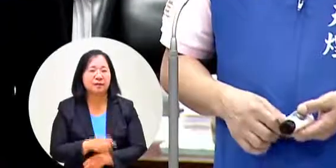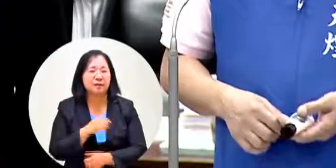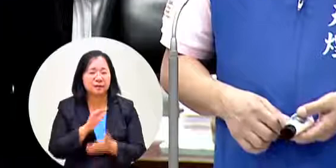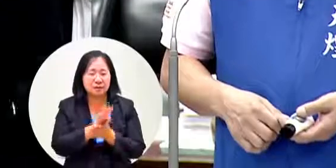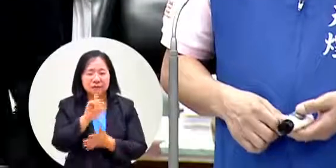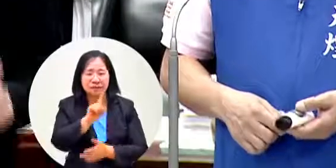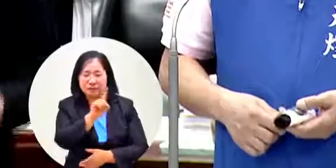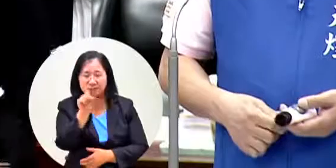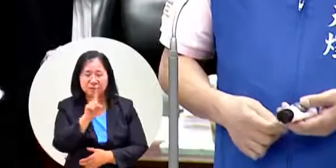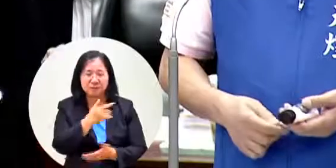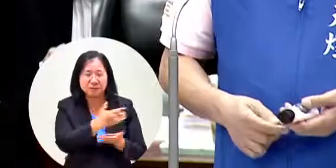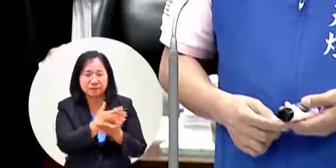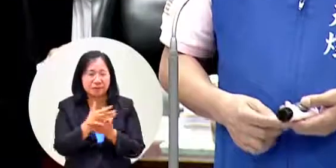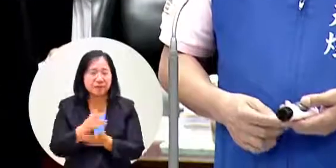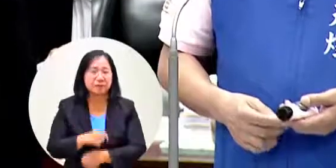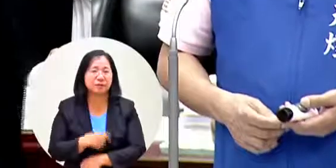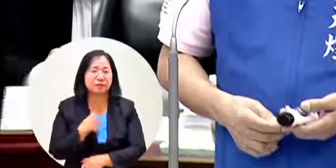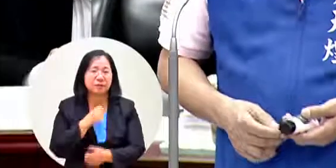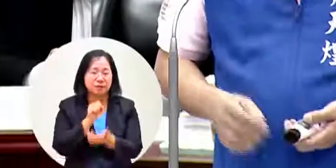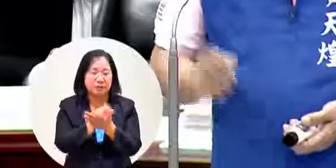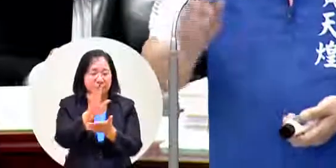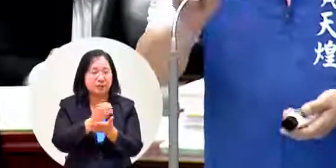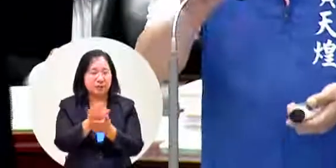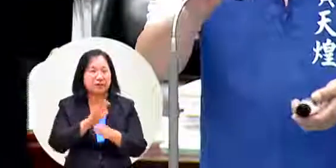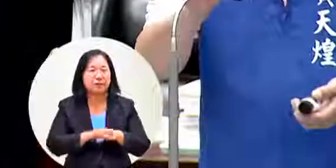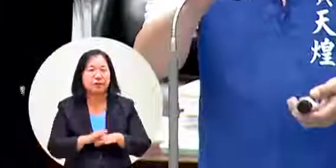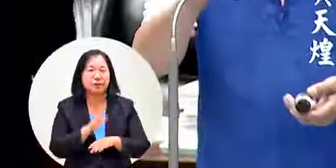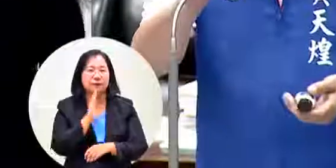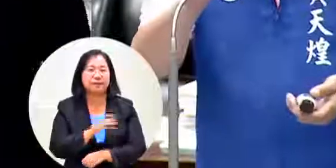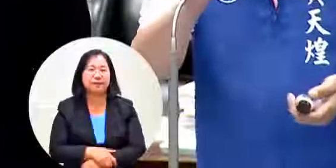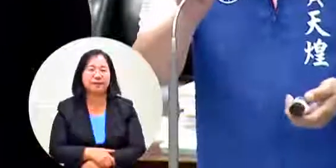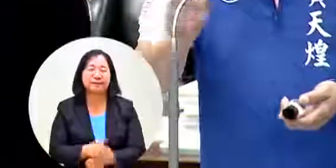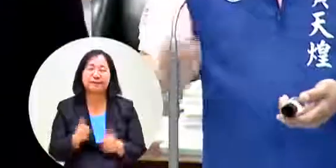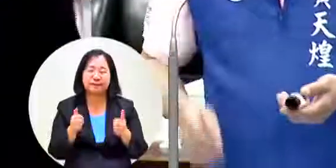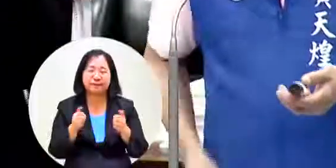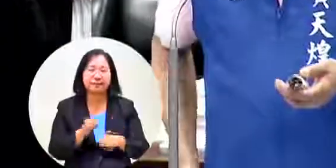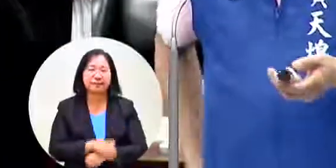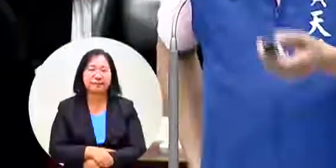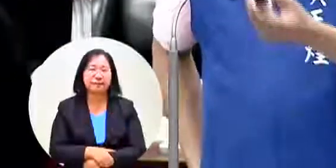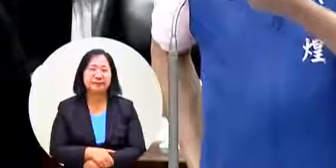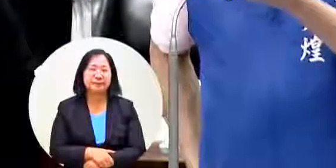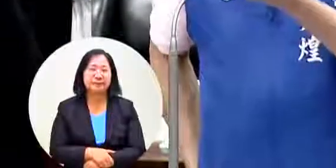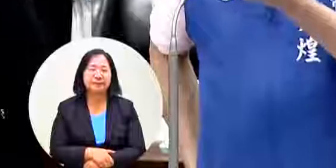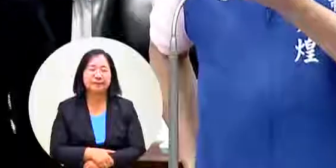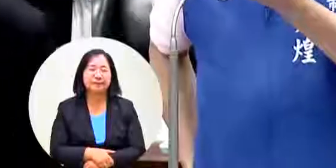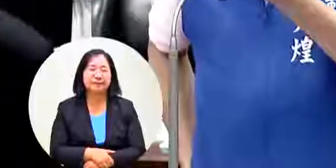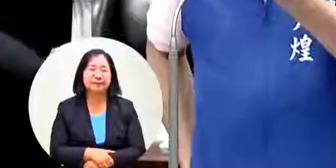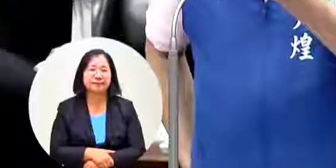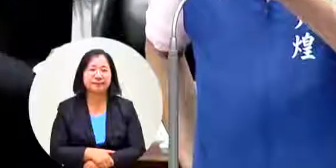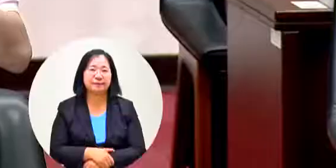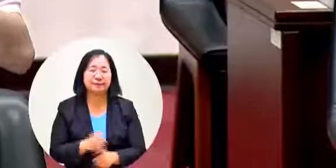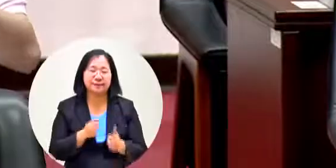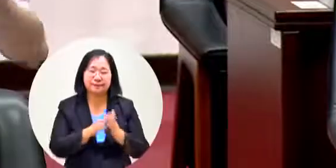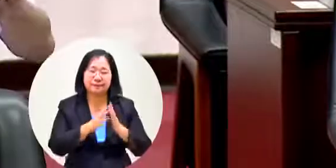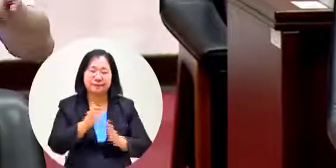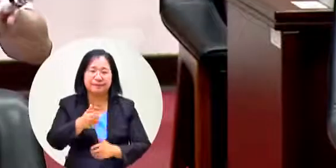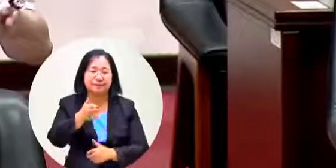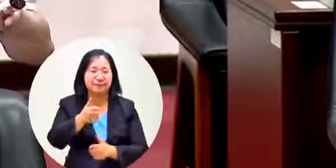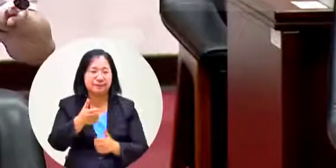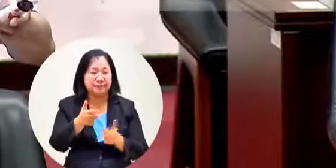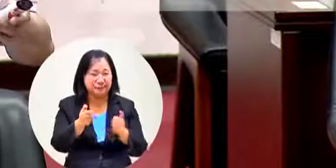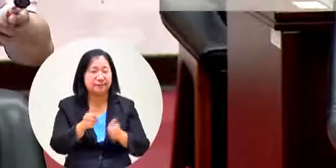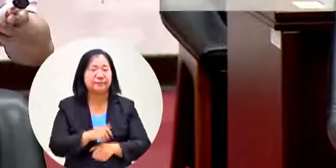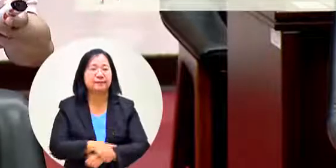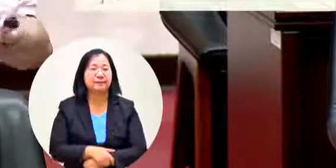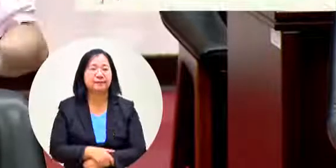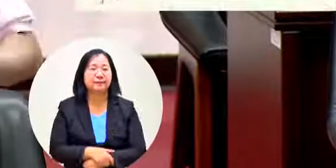地出来吼？啊，这会当来卖贴做公园安尼啦。嗯，请副市长。 李副市长，等会。